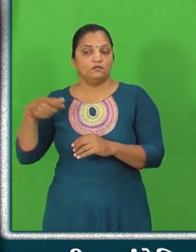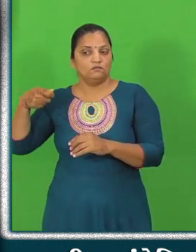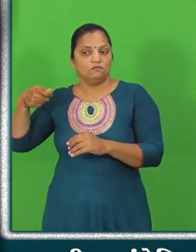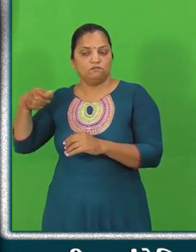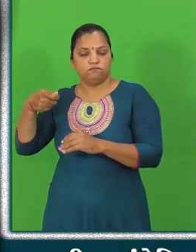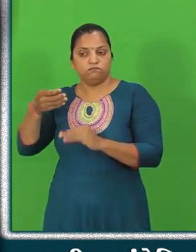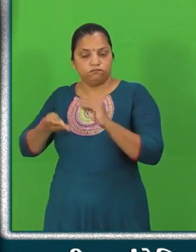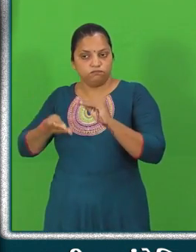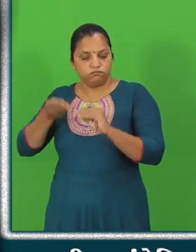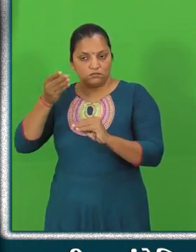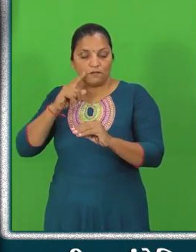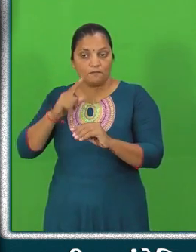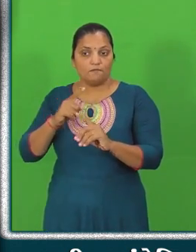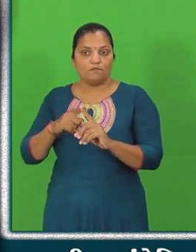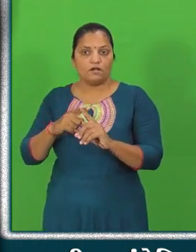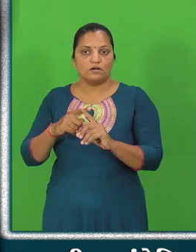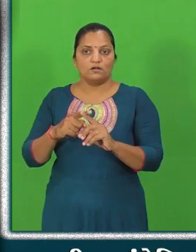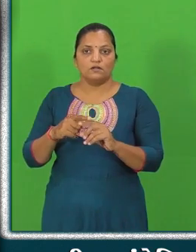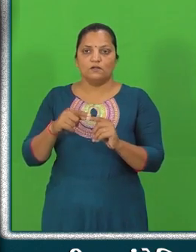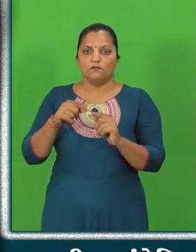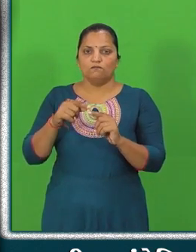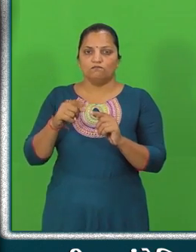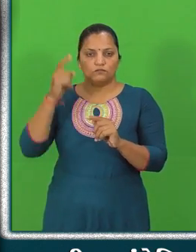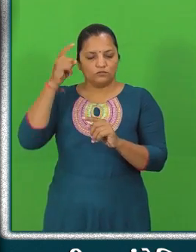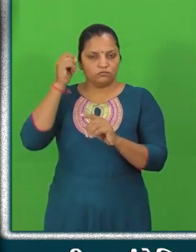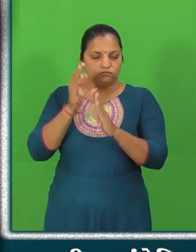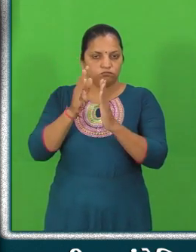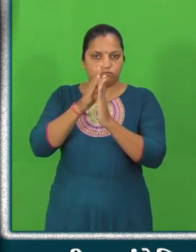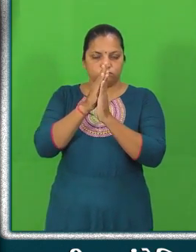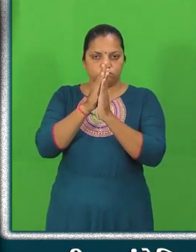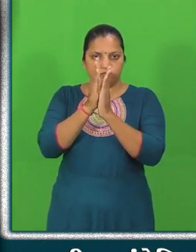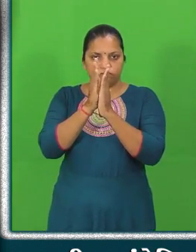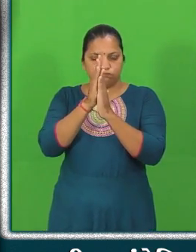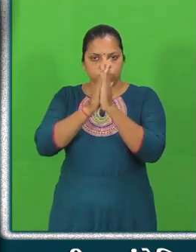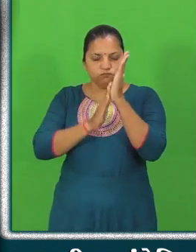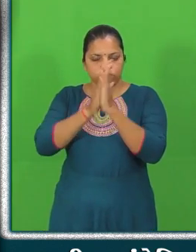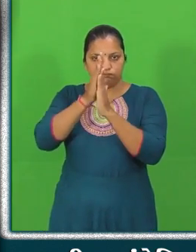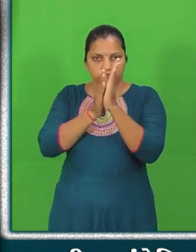હતી, પ્રતિબિંબ કેટલું બધું નાનું હતું. ઓકે, વેરી ગુડ.